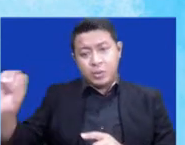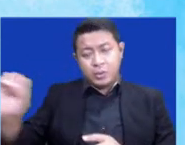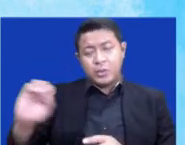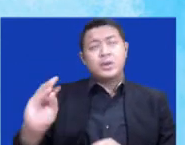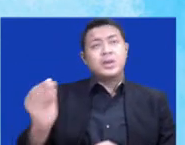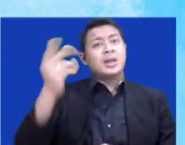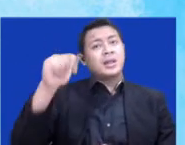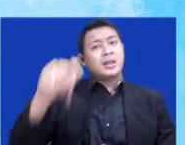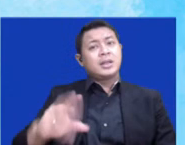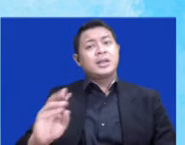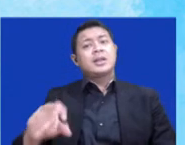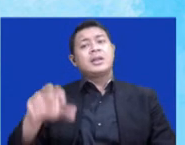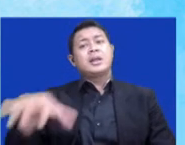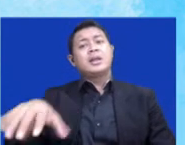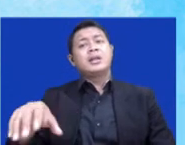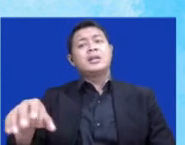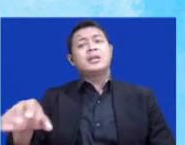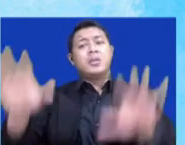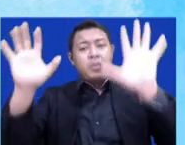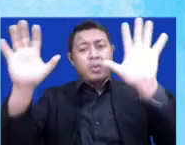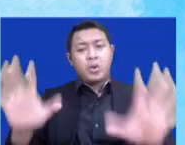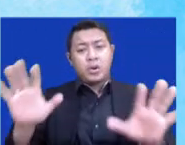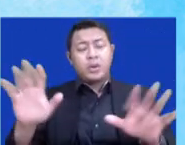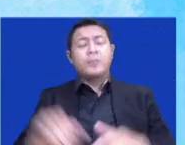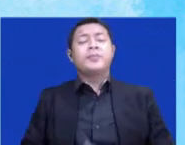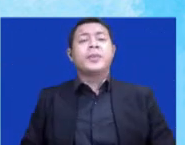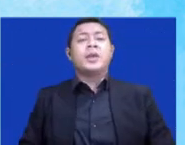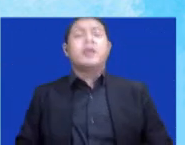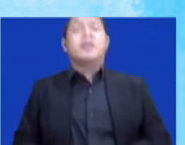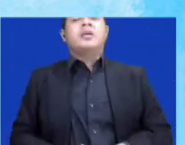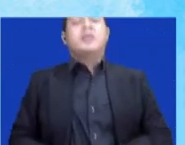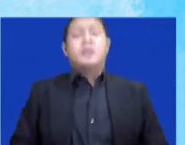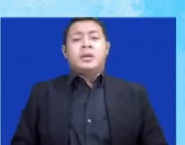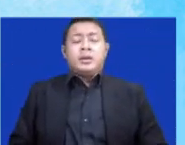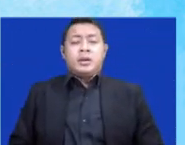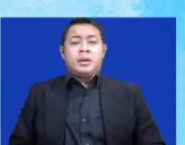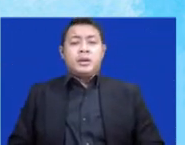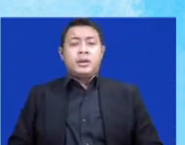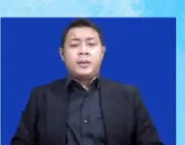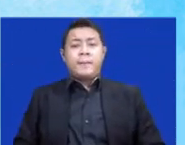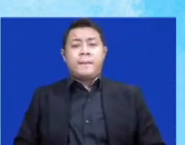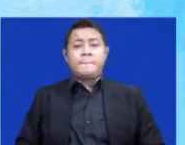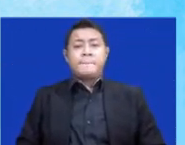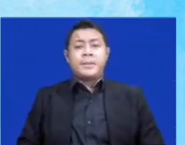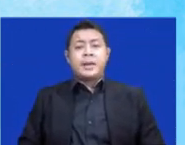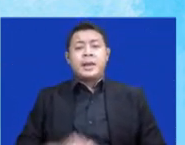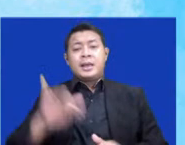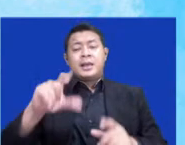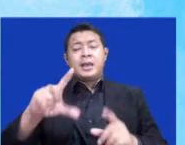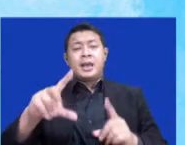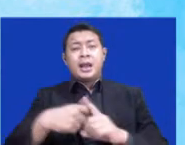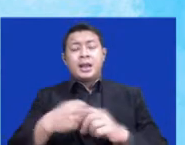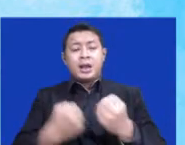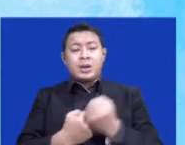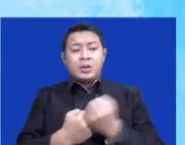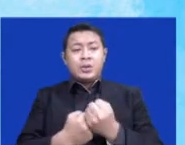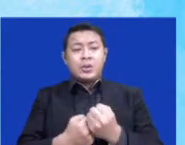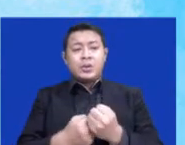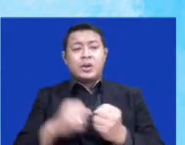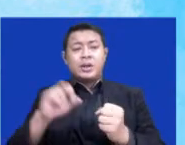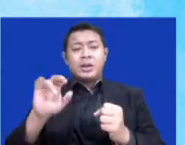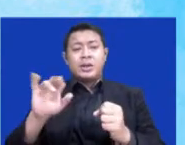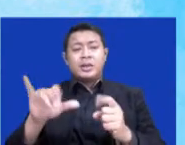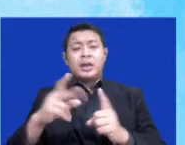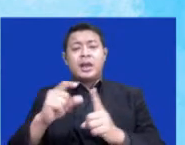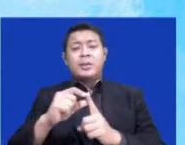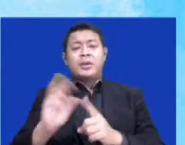dan Kabupaten Bogor. Dalam YHP Indonesia 2021-2025, YLA akan mendukung pelaksanaan YHP di Jakarta Timur